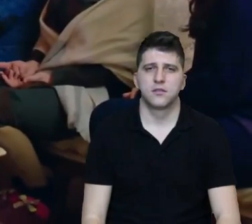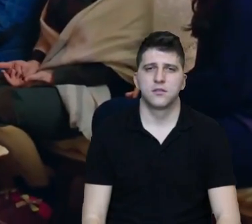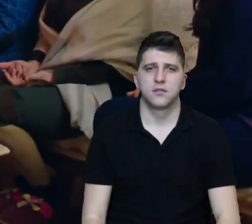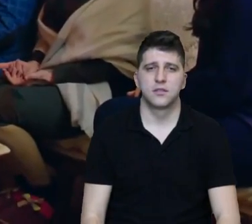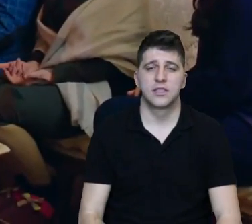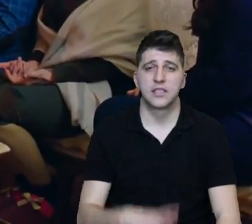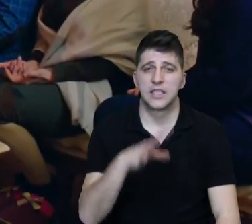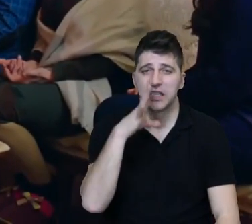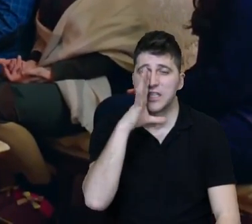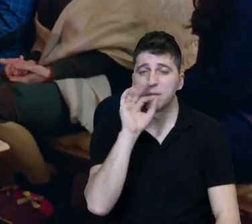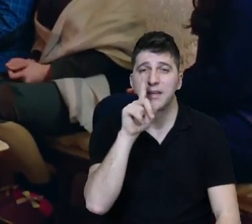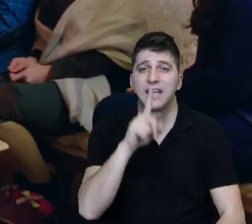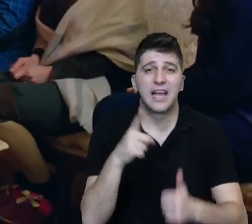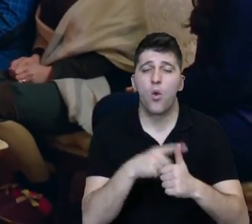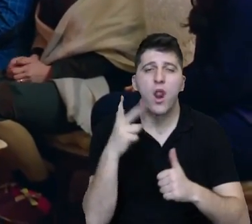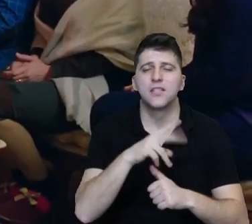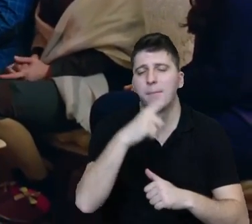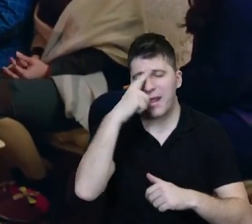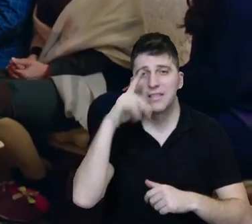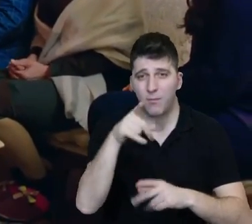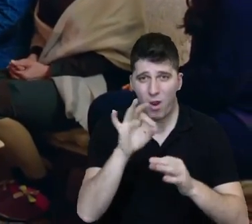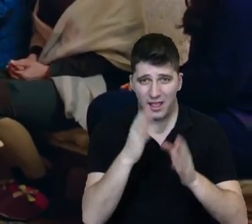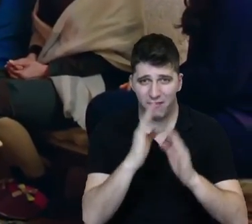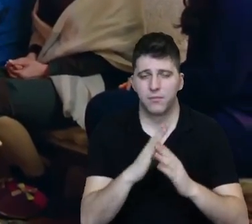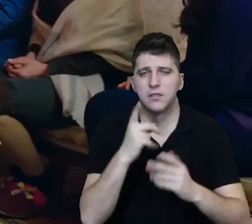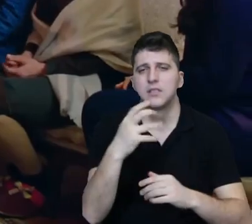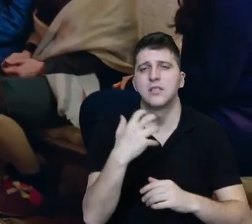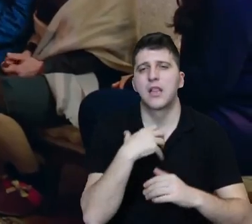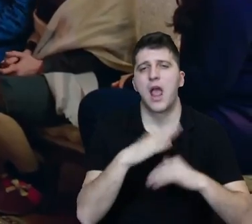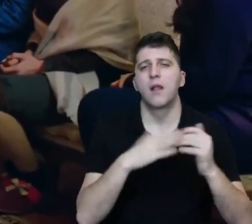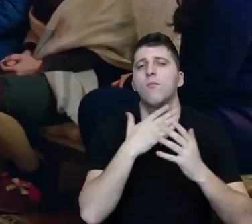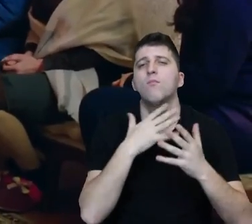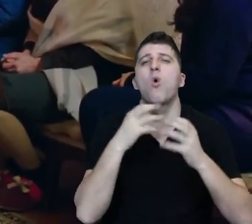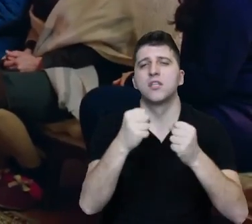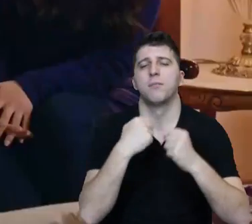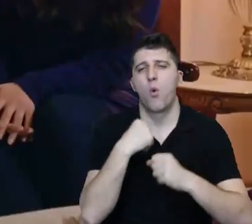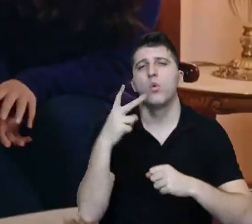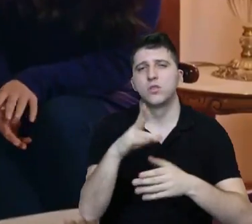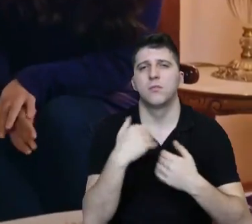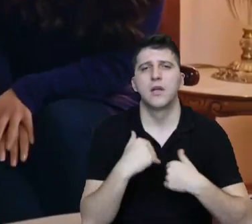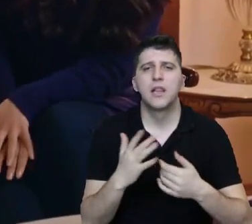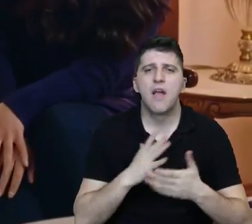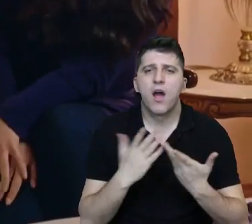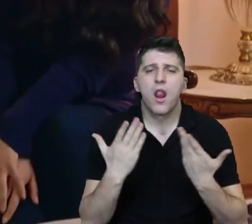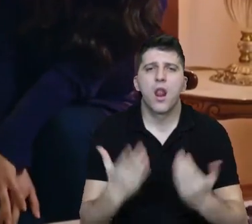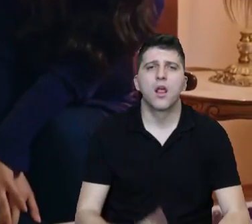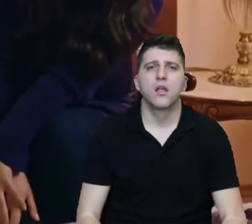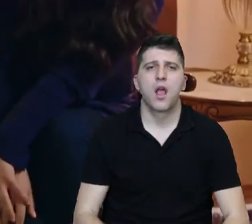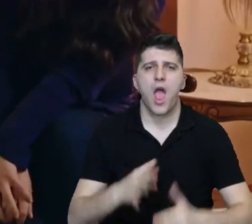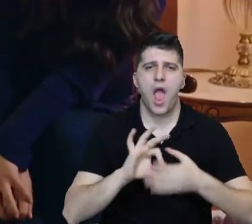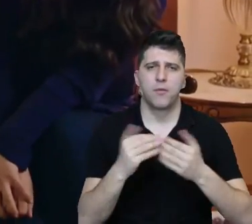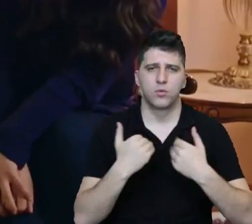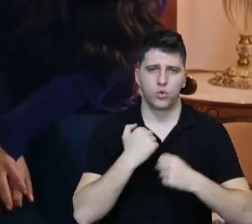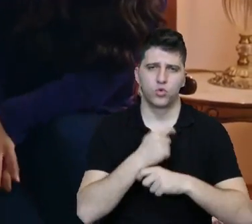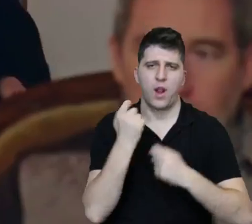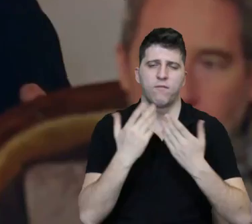Kimin daha önce gideceği belli olmaz Yaşar efendi. Sen böyle devam edersen zaten kendi ellerimle boğacağım seni. Ben göndereceğim. Ne var canım Allah Allah. Emlakçı olarak benim